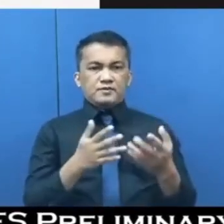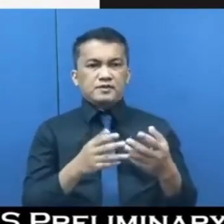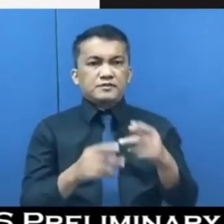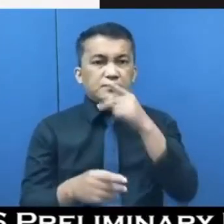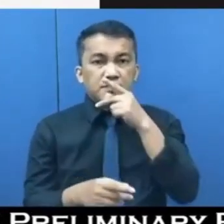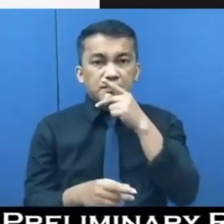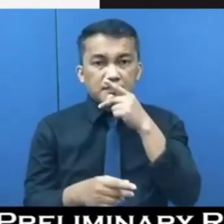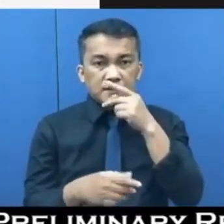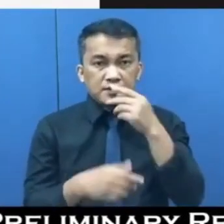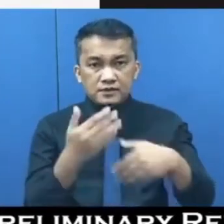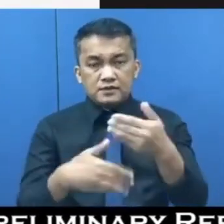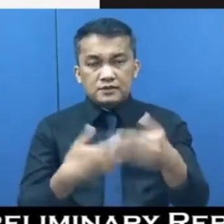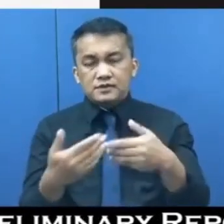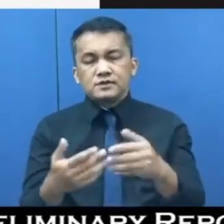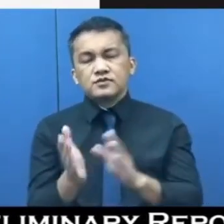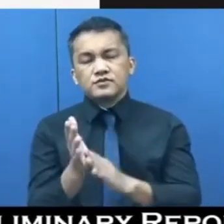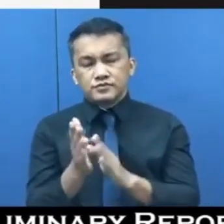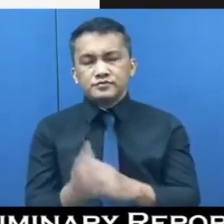so